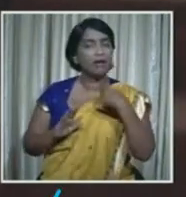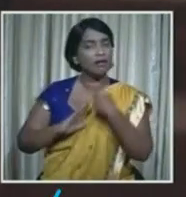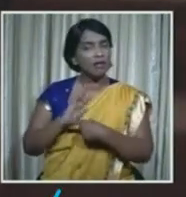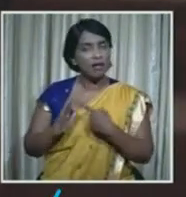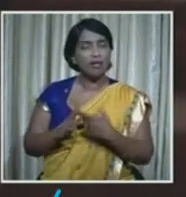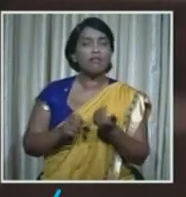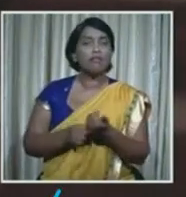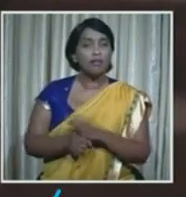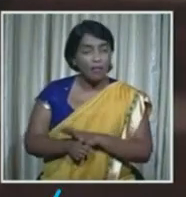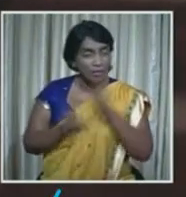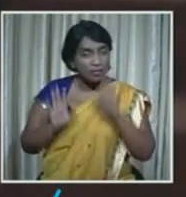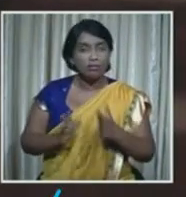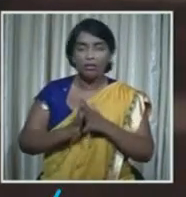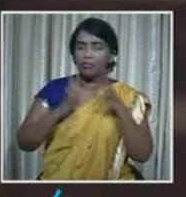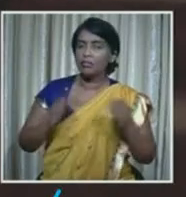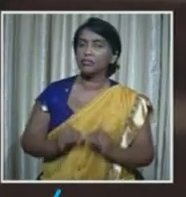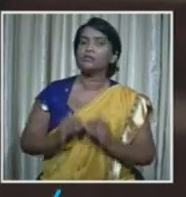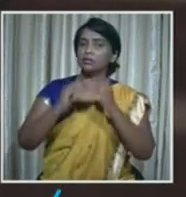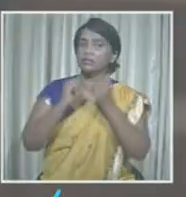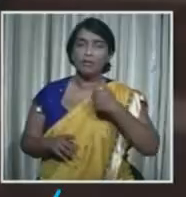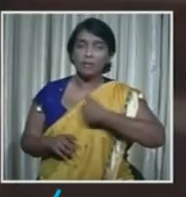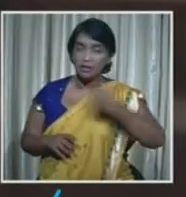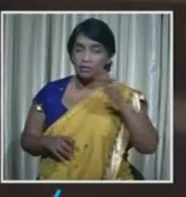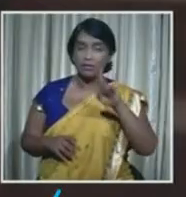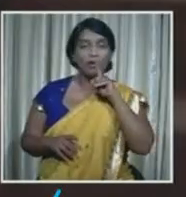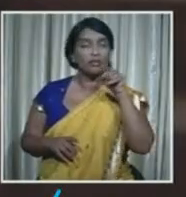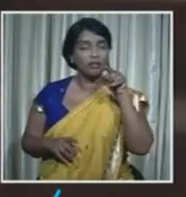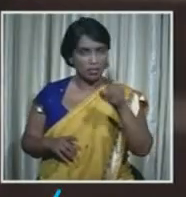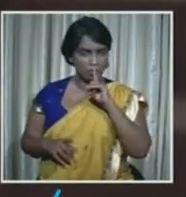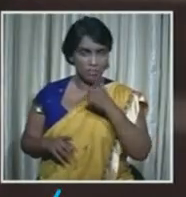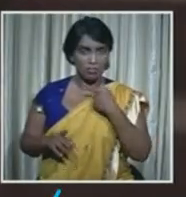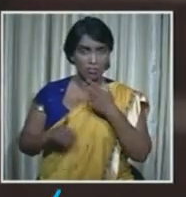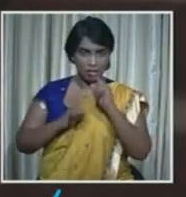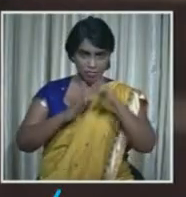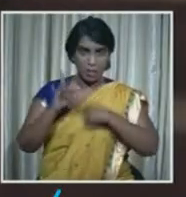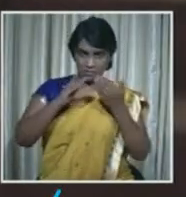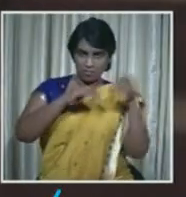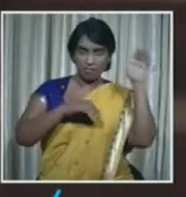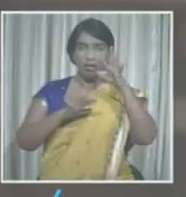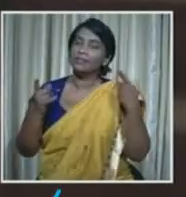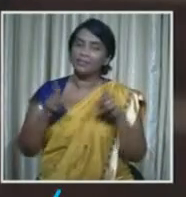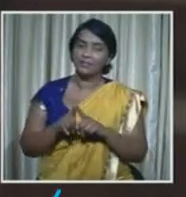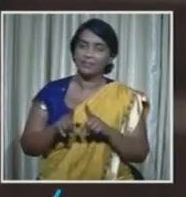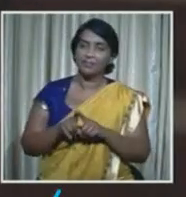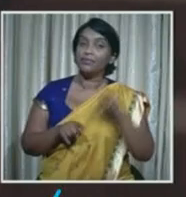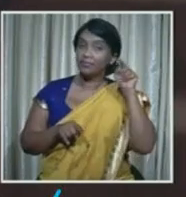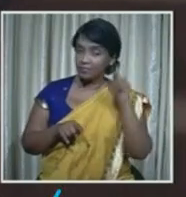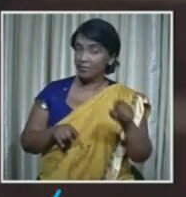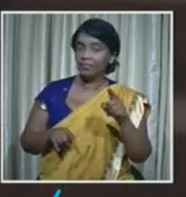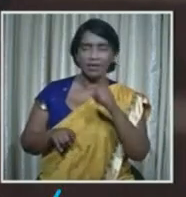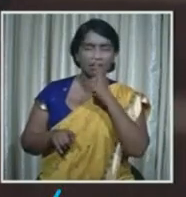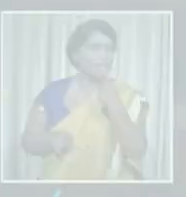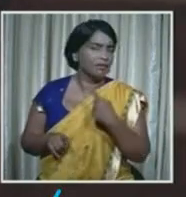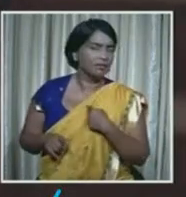මේ කොවිඩ් වසංගතය තියෙද්දි දැවැන්ත සංවර්ධනයක් සිද්ධ වෙලා තියෙනවා කියන එක. ඔබතුමා ඇහුවා මම උඩින් ඉන්නවද තාර උඩින් ඉන්නවද? එහෙම ඇහුවේ. ඔබතුමාලා මට තේරුම්